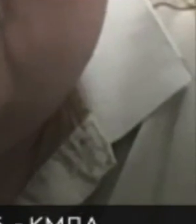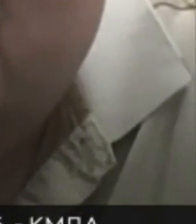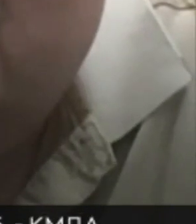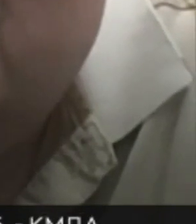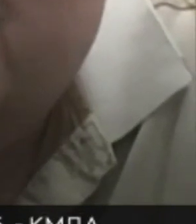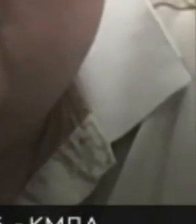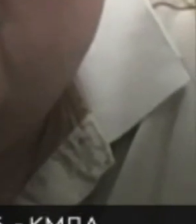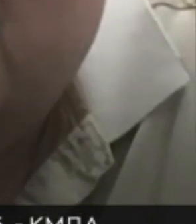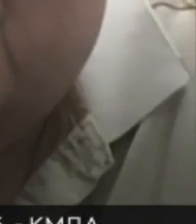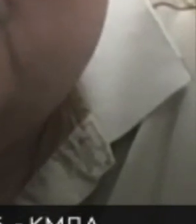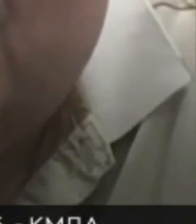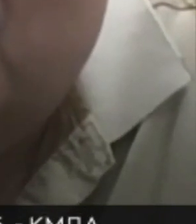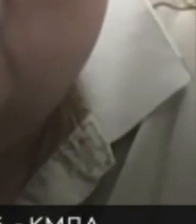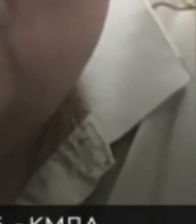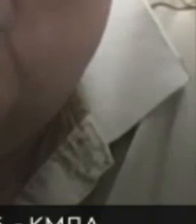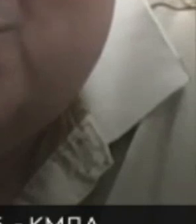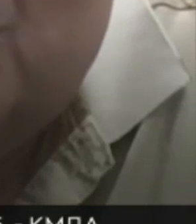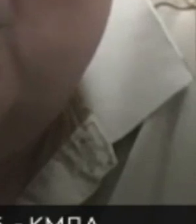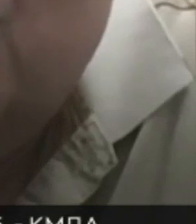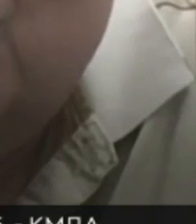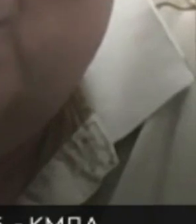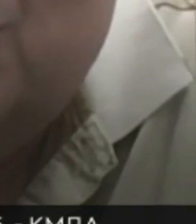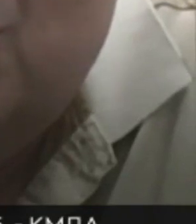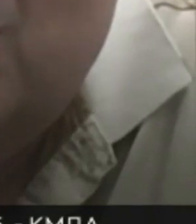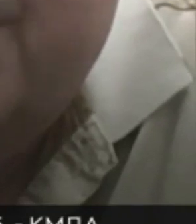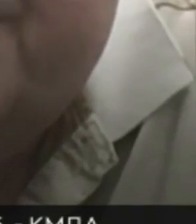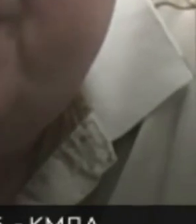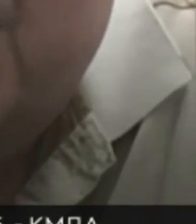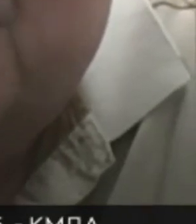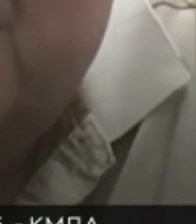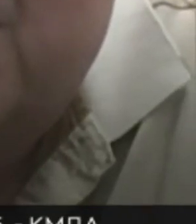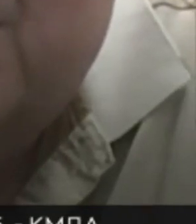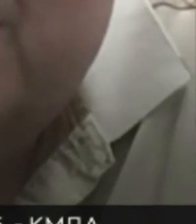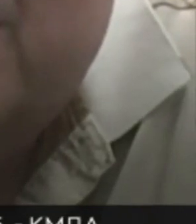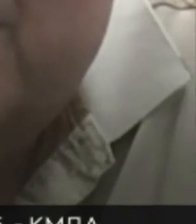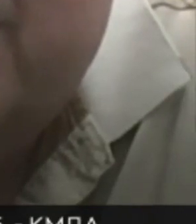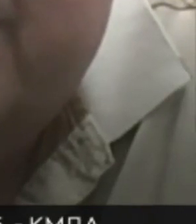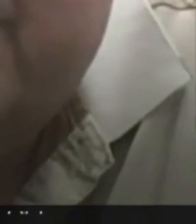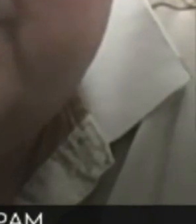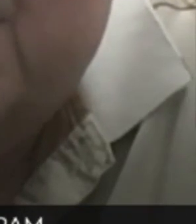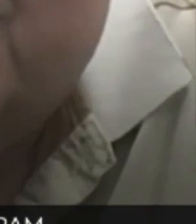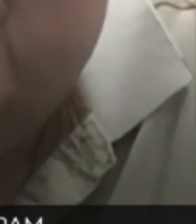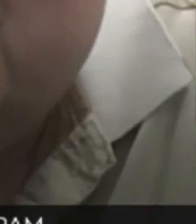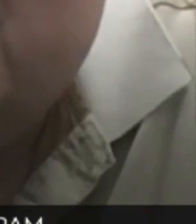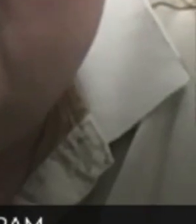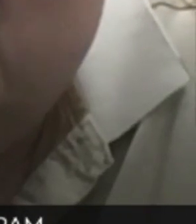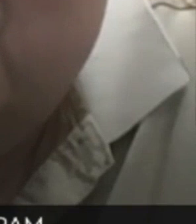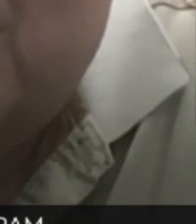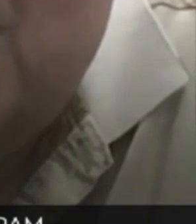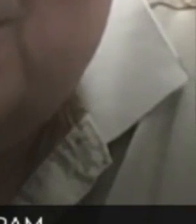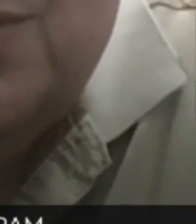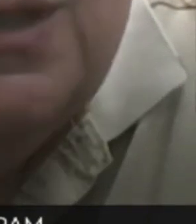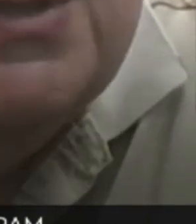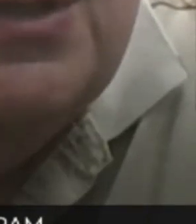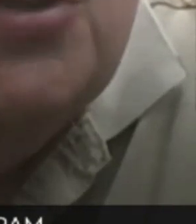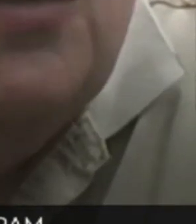беспрецедентно. Израиль не видел таких картин со времен Холокоста. Были войны, но они не сводились к таким